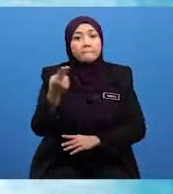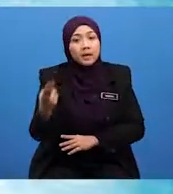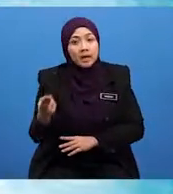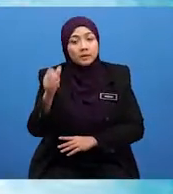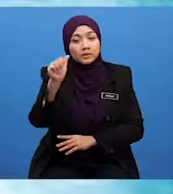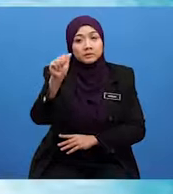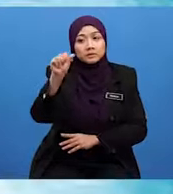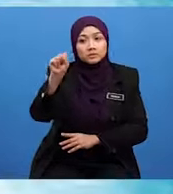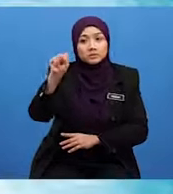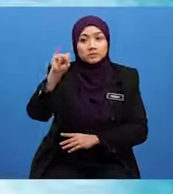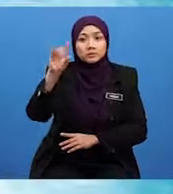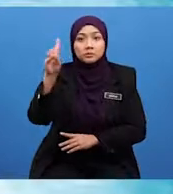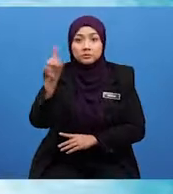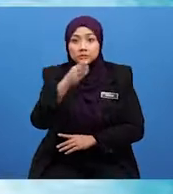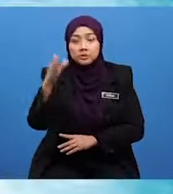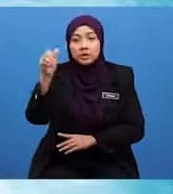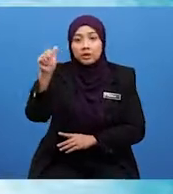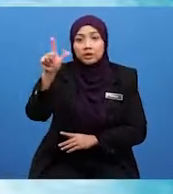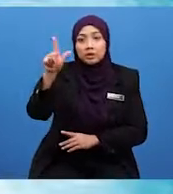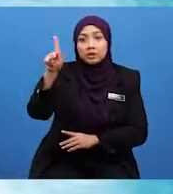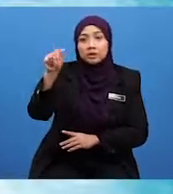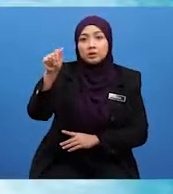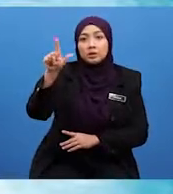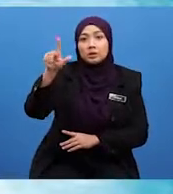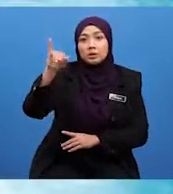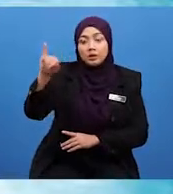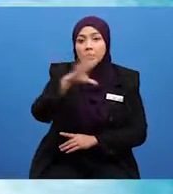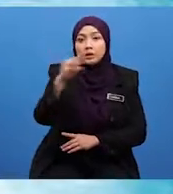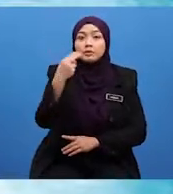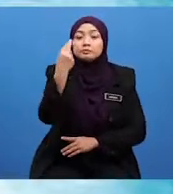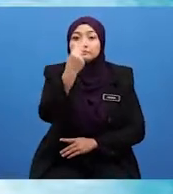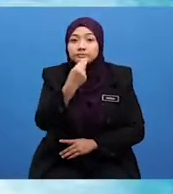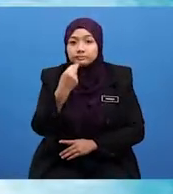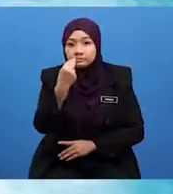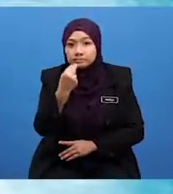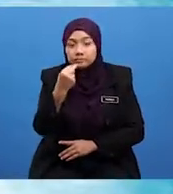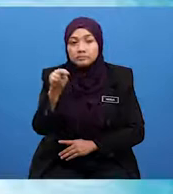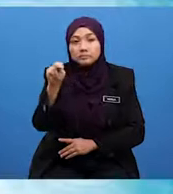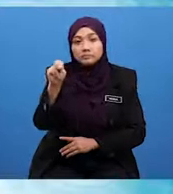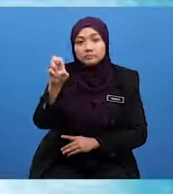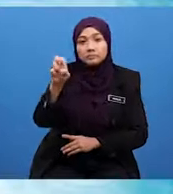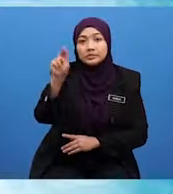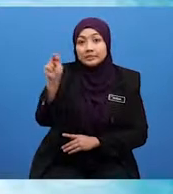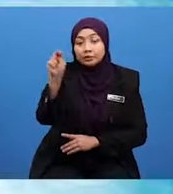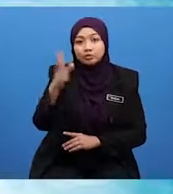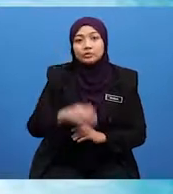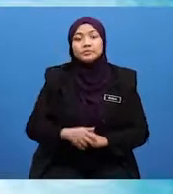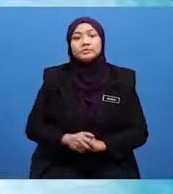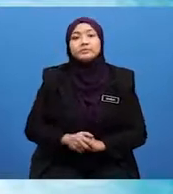berasid, beralkali dan neutral berasaskan perubahan warna kertas